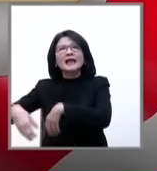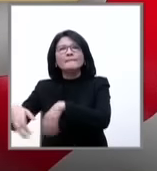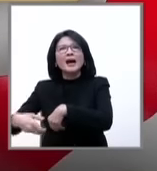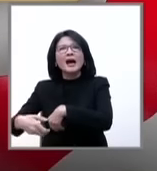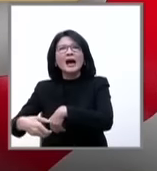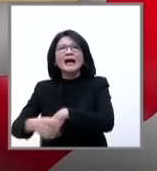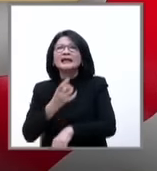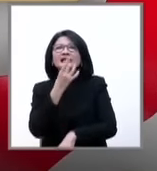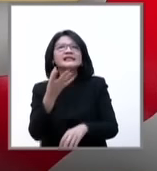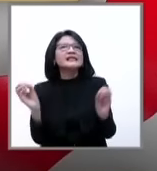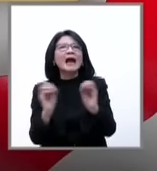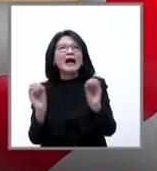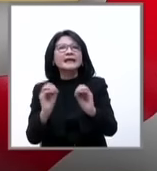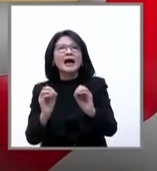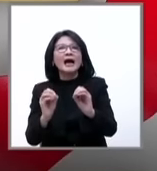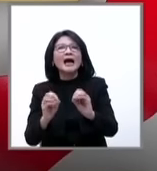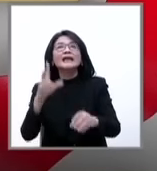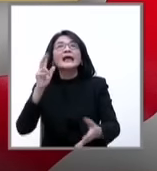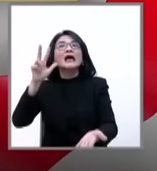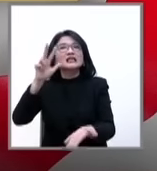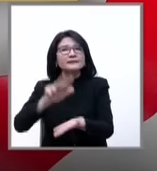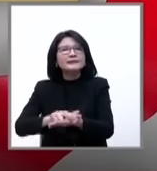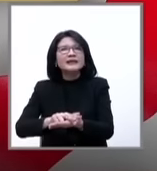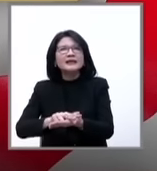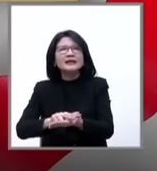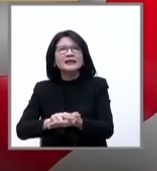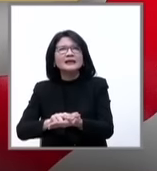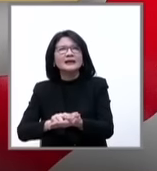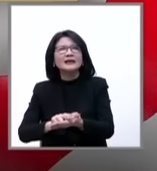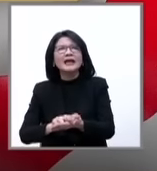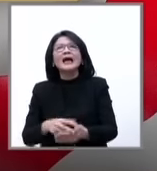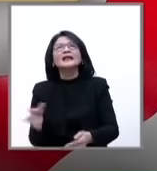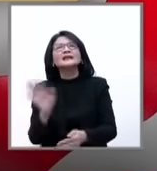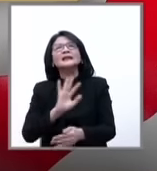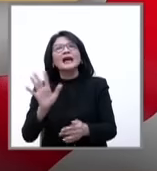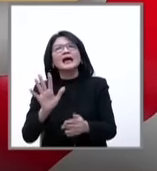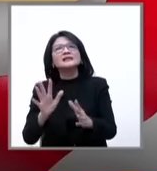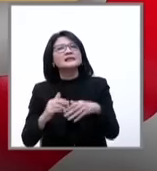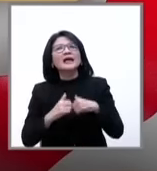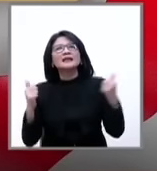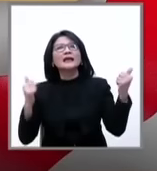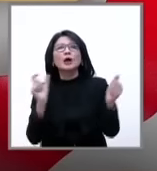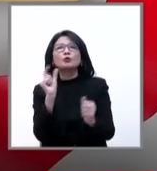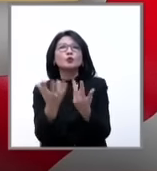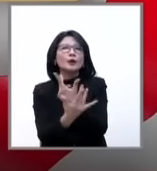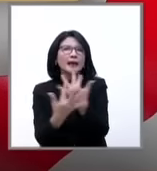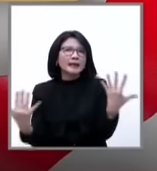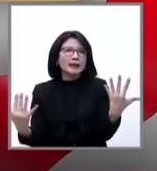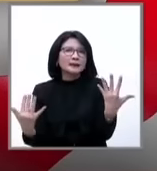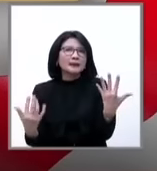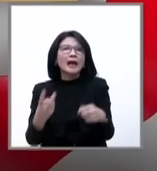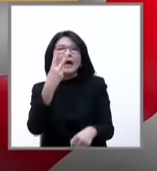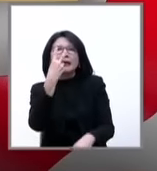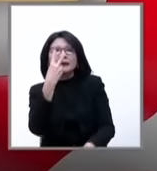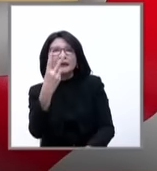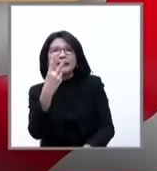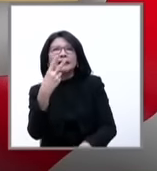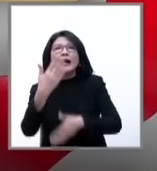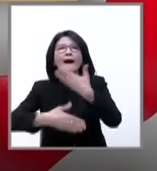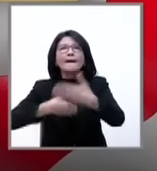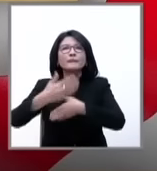ingin didengar adalah pernyataan yang bersifat strategis, bersifat kebijakan, dan benar-benar menggambarkan apa yang